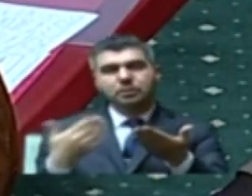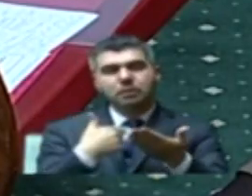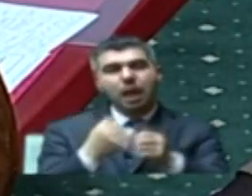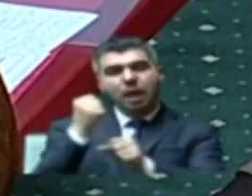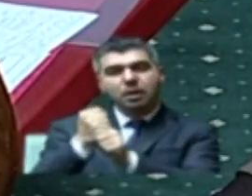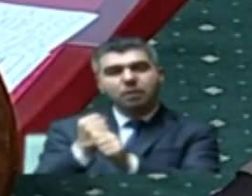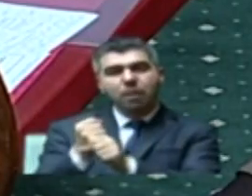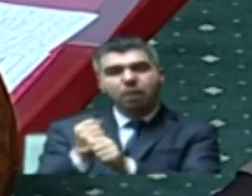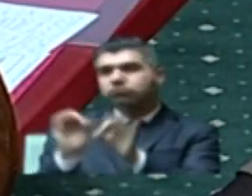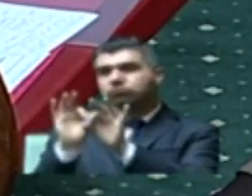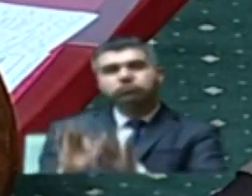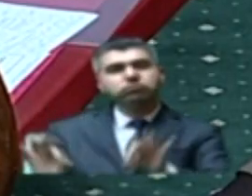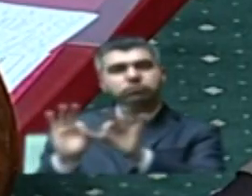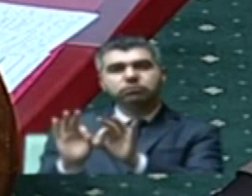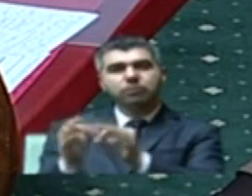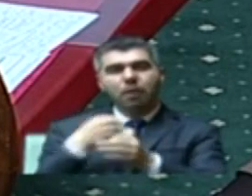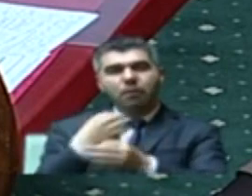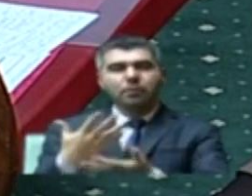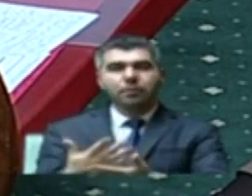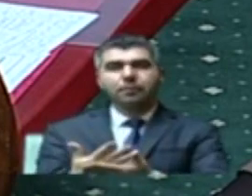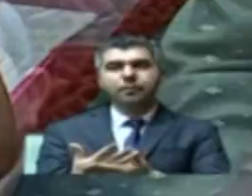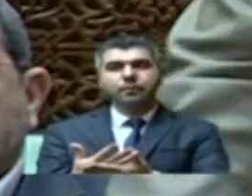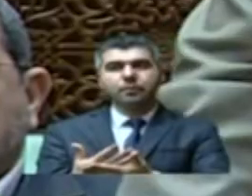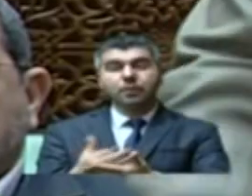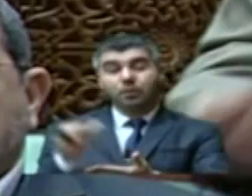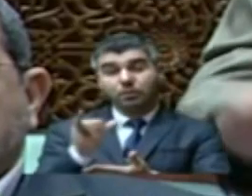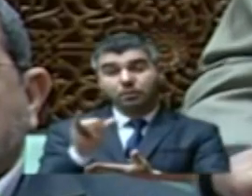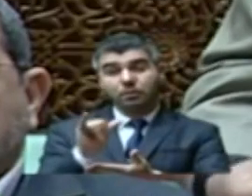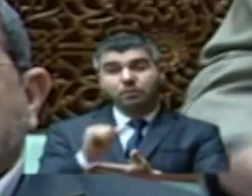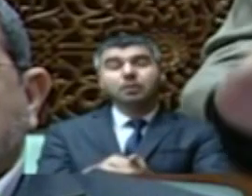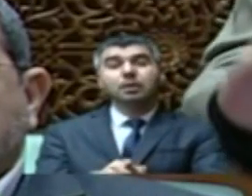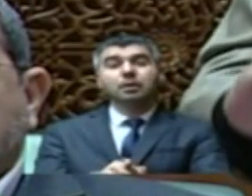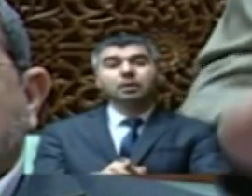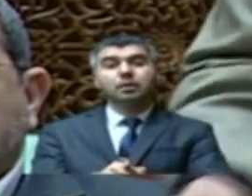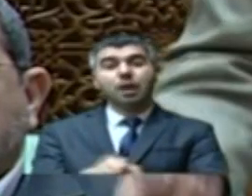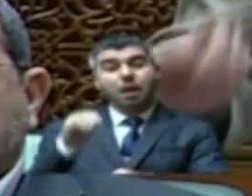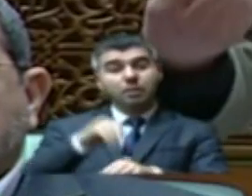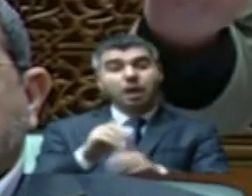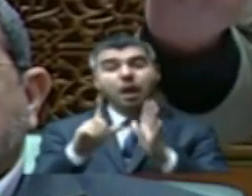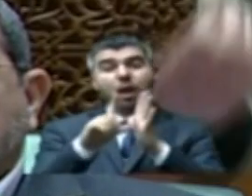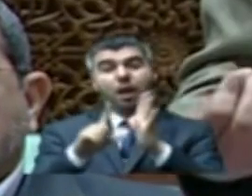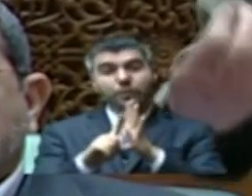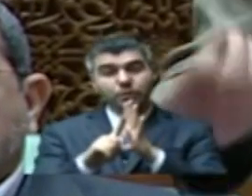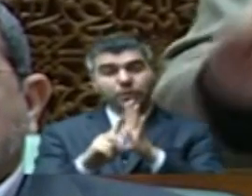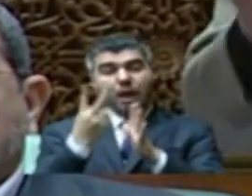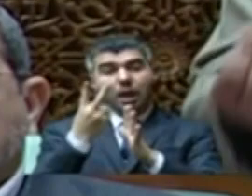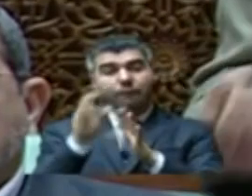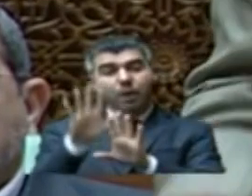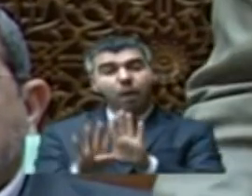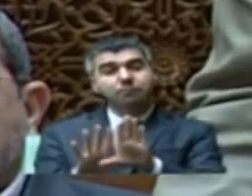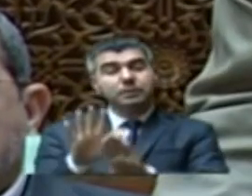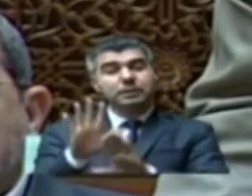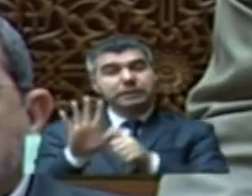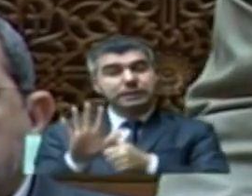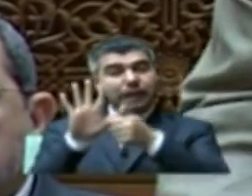إلا عند الأسر القريبة مني. إذن هذا الوضعية، ثم أن خروج القانون الإطار منذ 2015